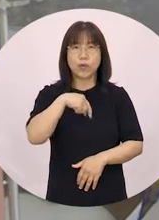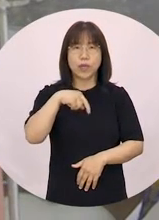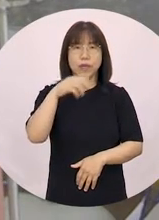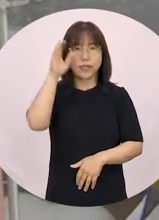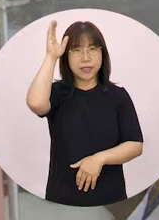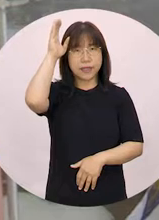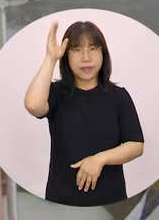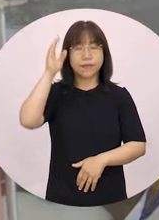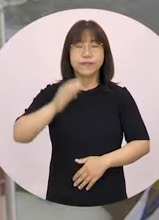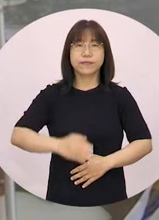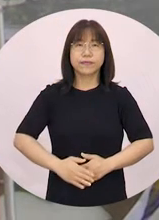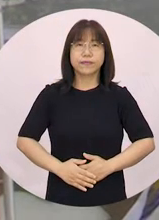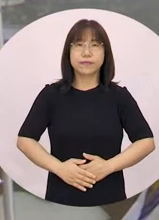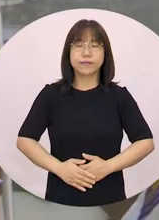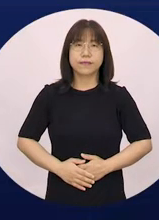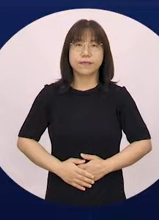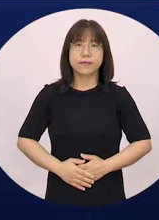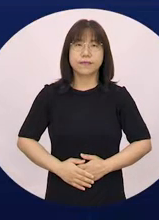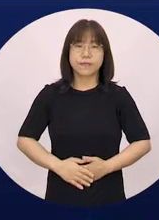기대하고 있습니다.